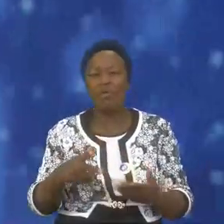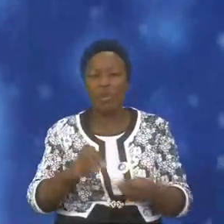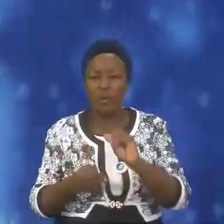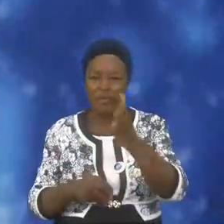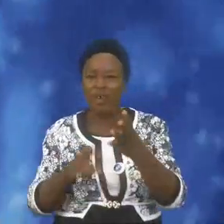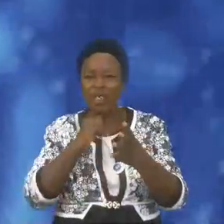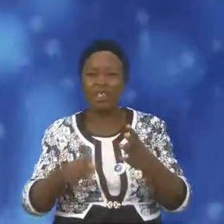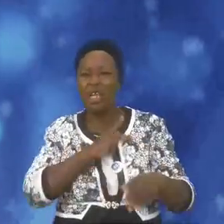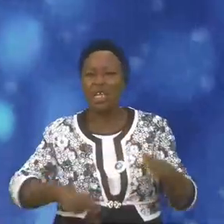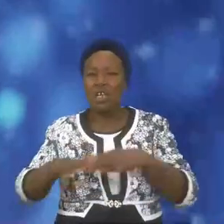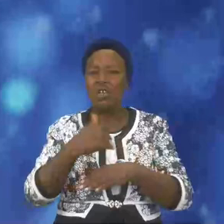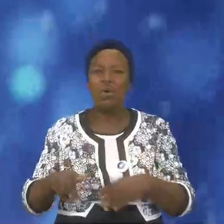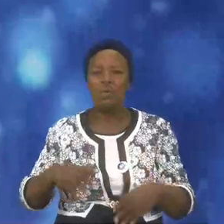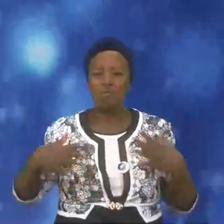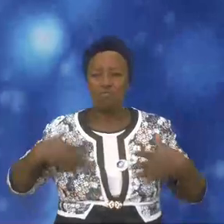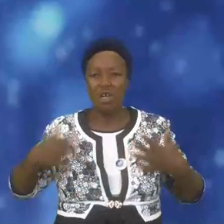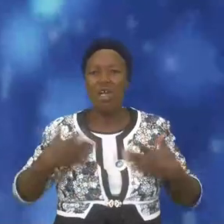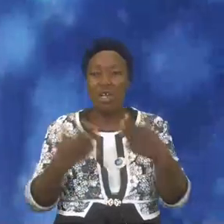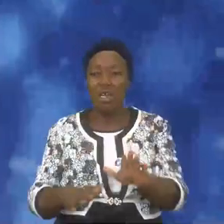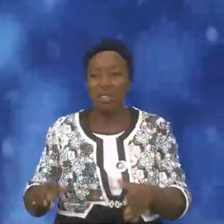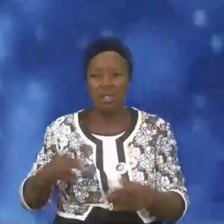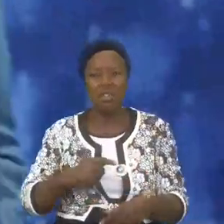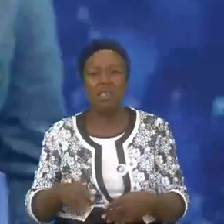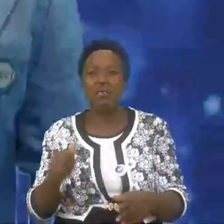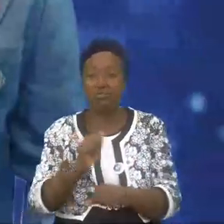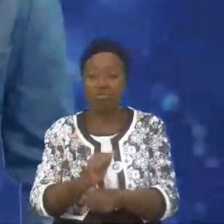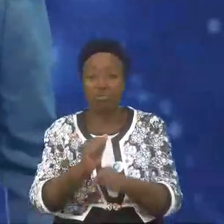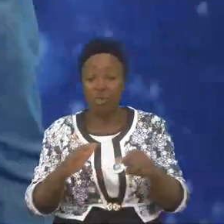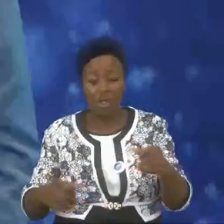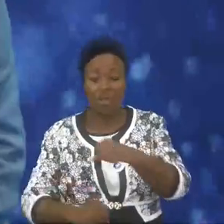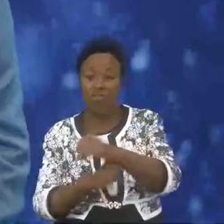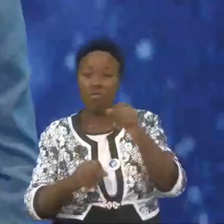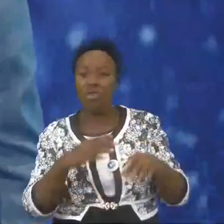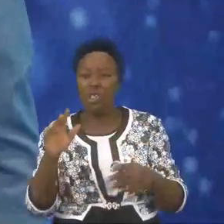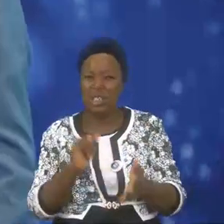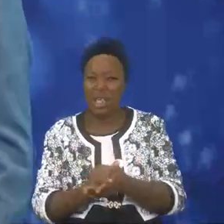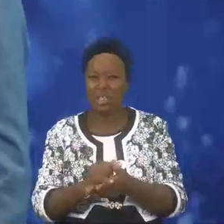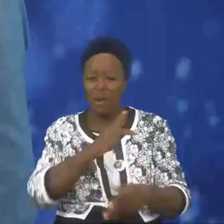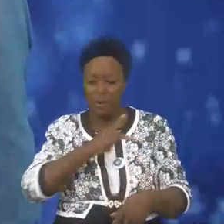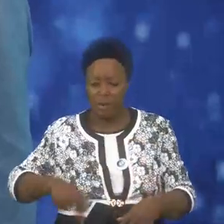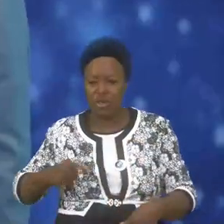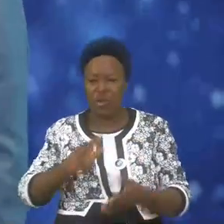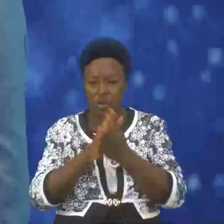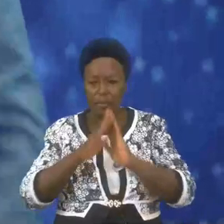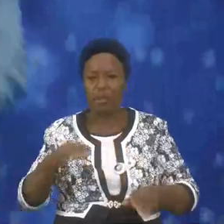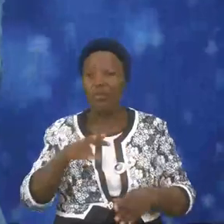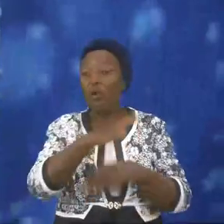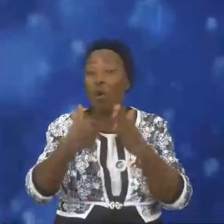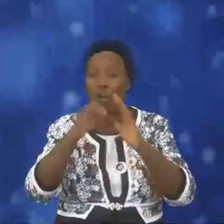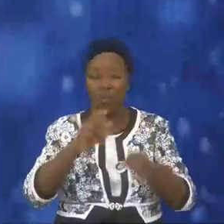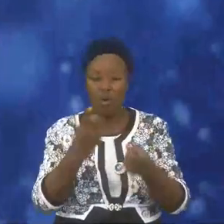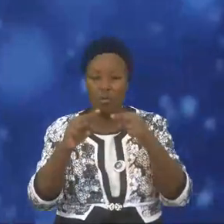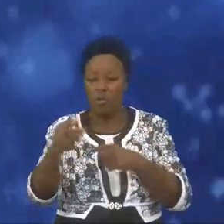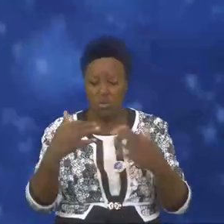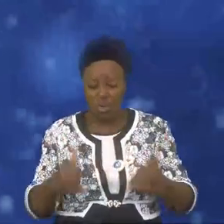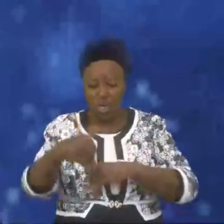prématurée et de la destruction. La pierre, Christ, le prince de paix, ayant toute la puissance, viendra dans ta vie ce soir. Et il